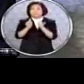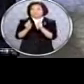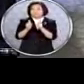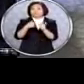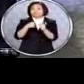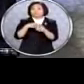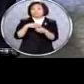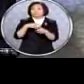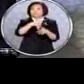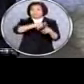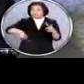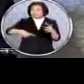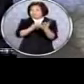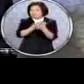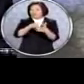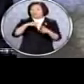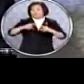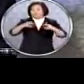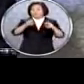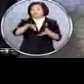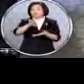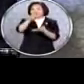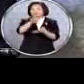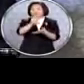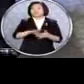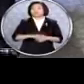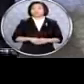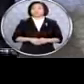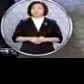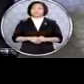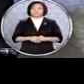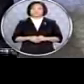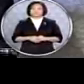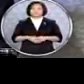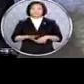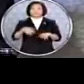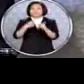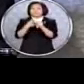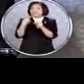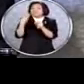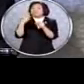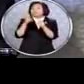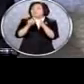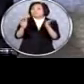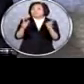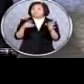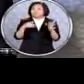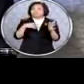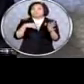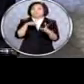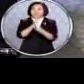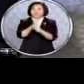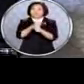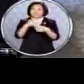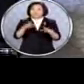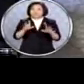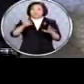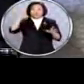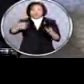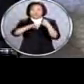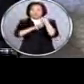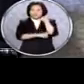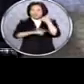就有提出我的改革方案。首先呢，我们在过去的三年多当中完成了速审法，